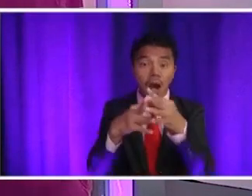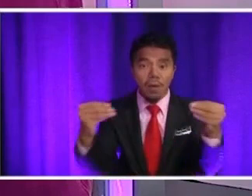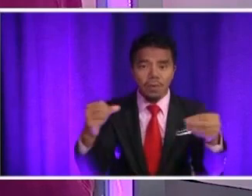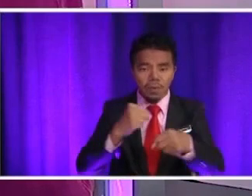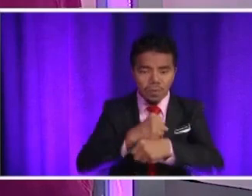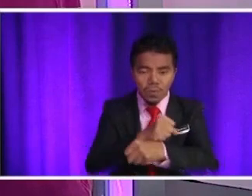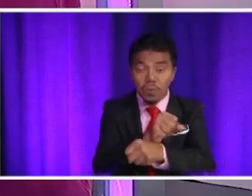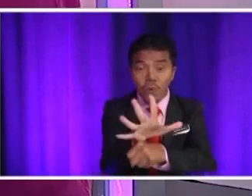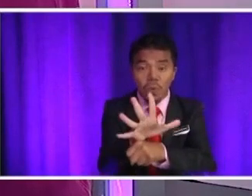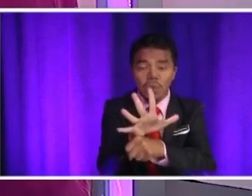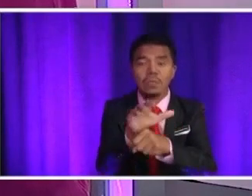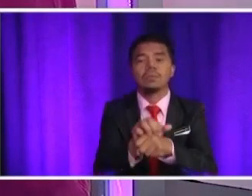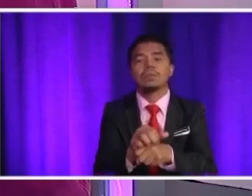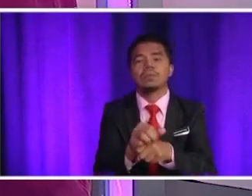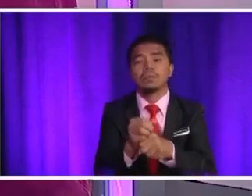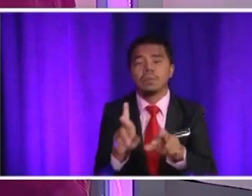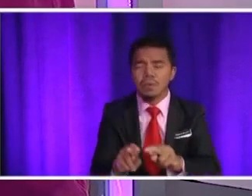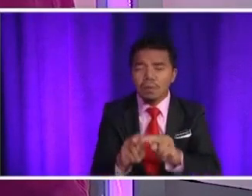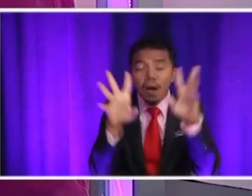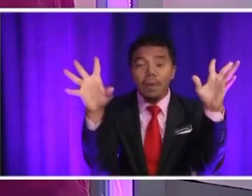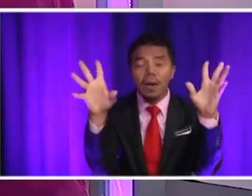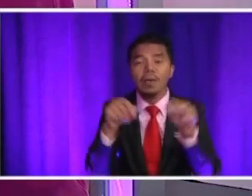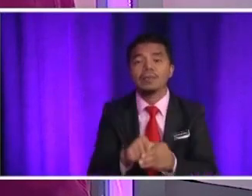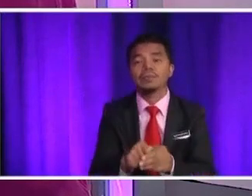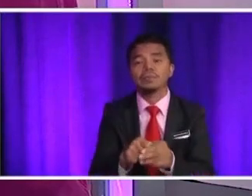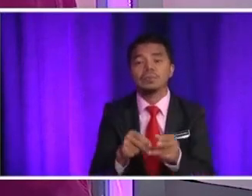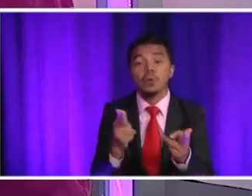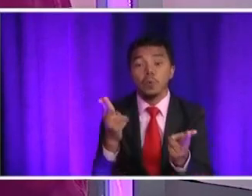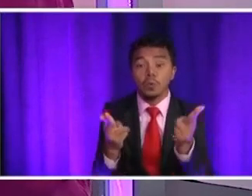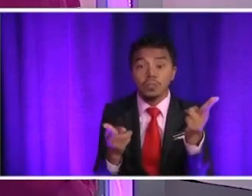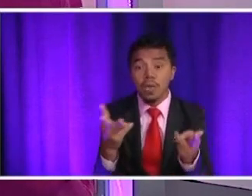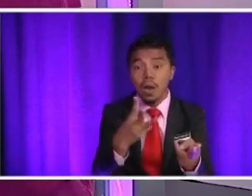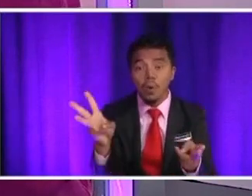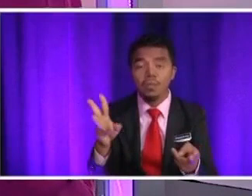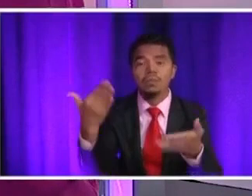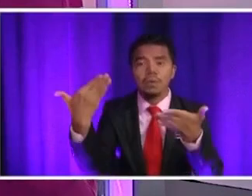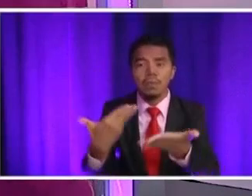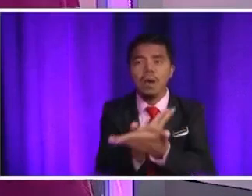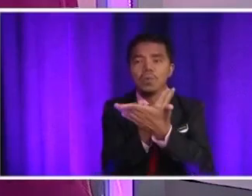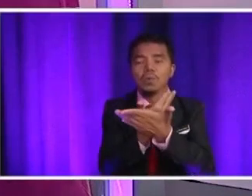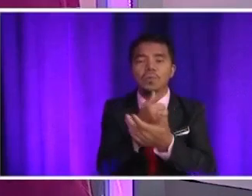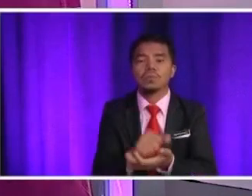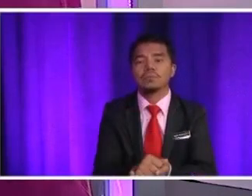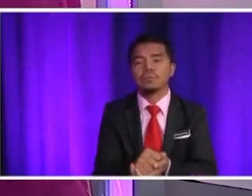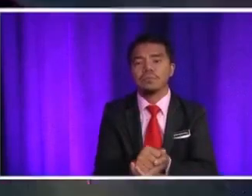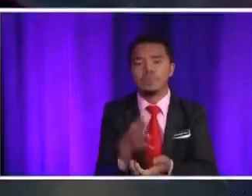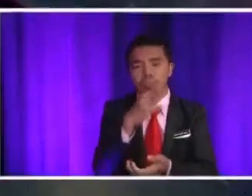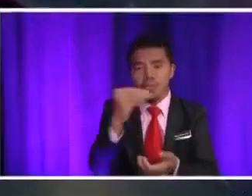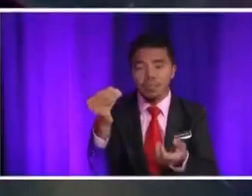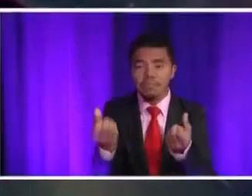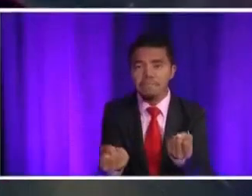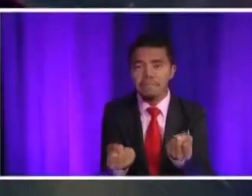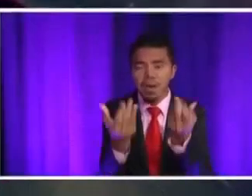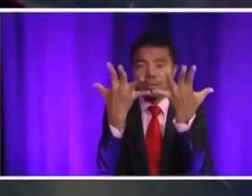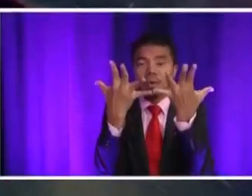ramai usahawan-usahawan baru. Betul. Mereka cuba create benda baru kan. Mereka ambil kesempatan di atas suasana masalah sekarang,